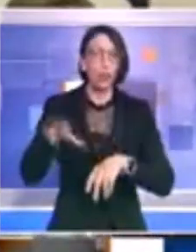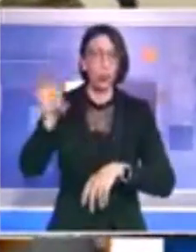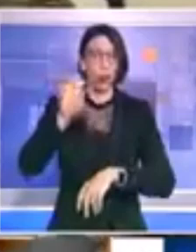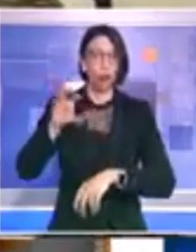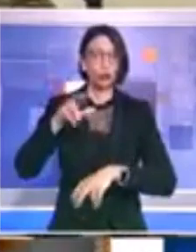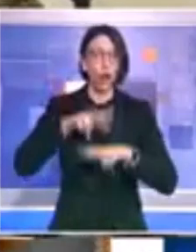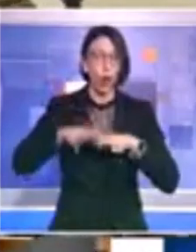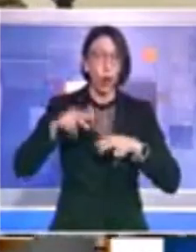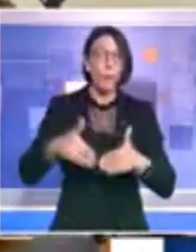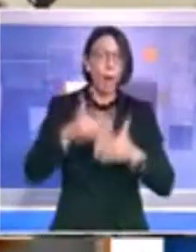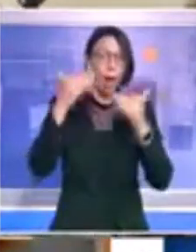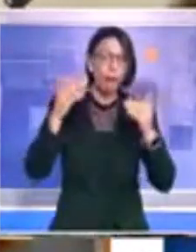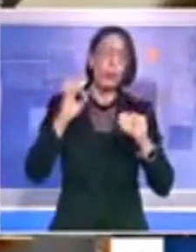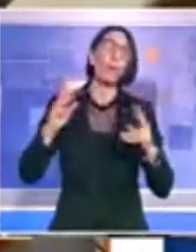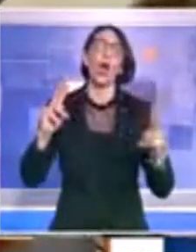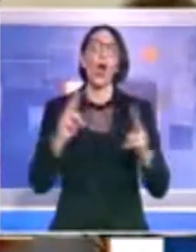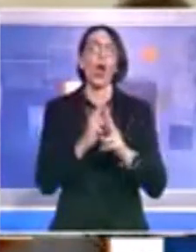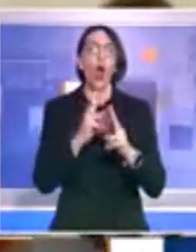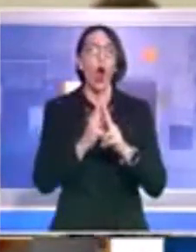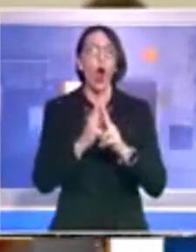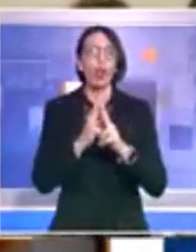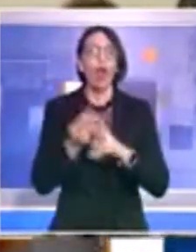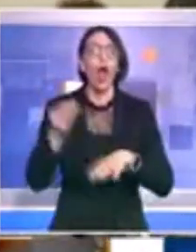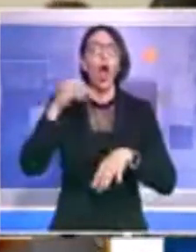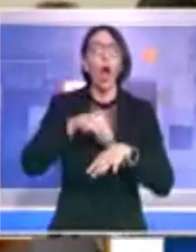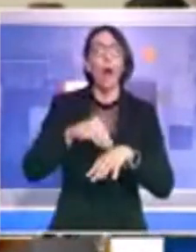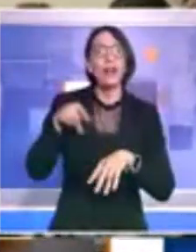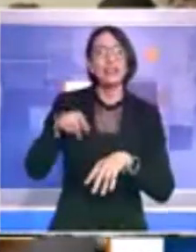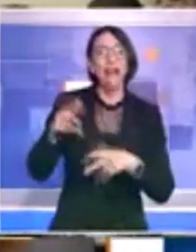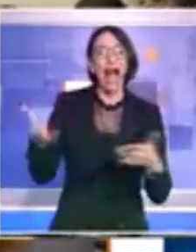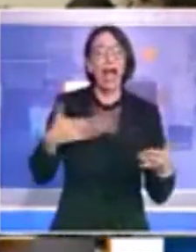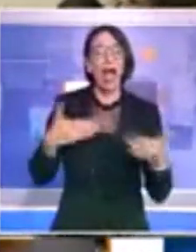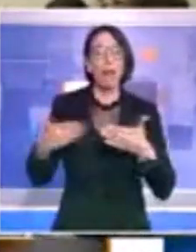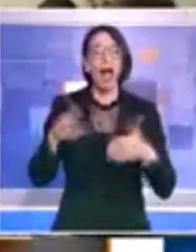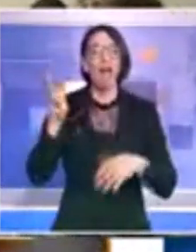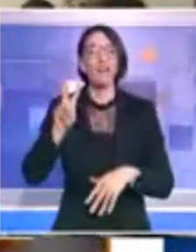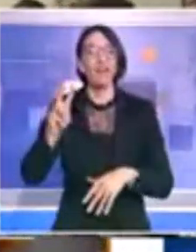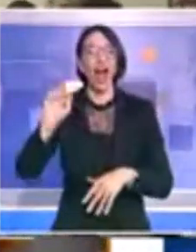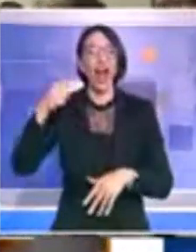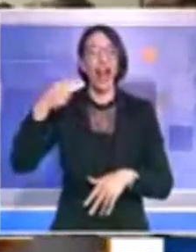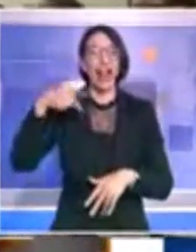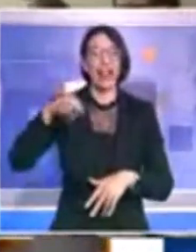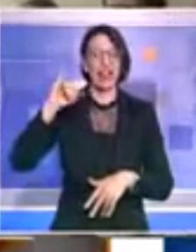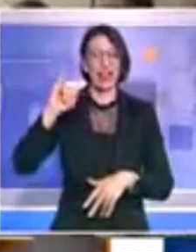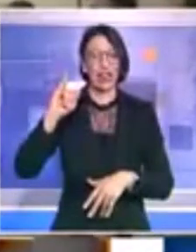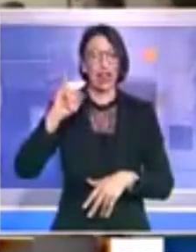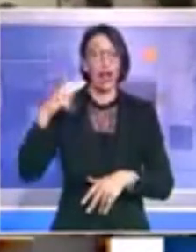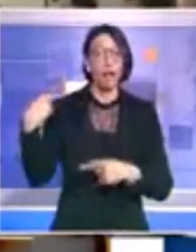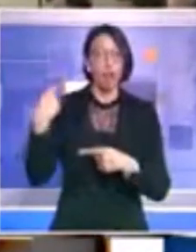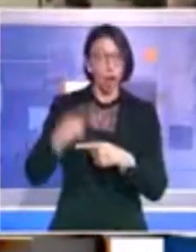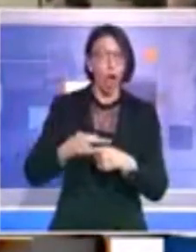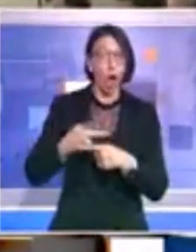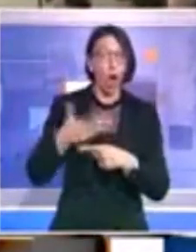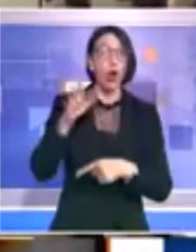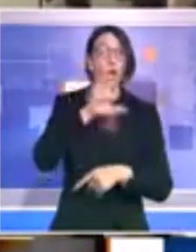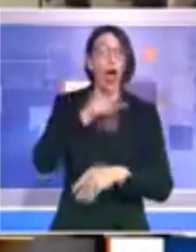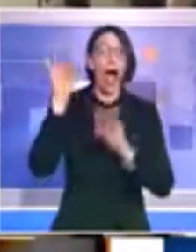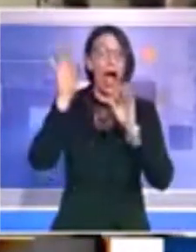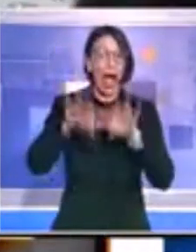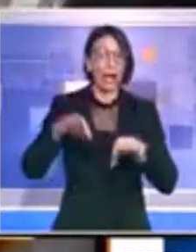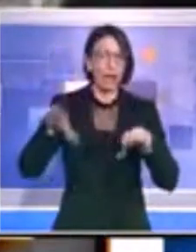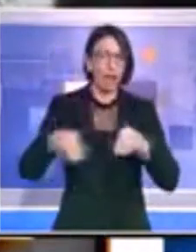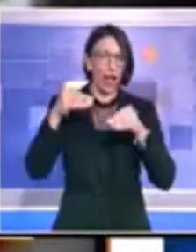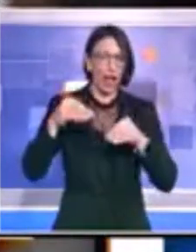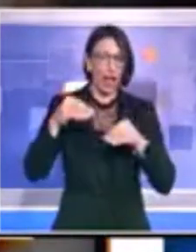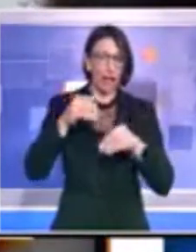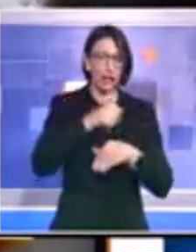decisa questa mattina nell'incontro con il commissario per l'emergenza Valerio Valenti se fino ad ora sono stati 500 gli arrivi in